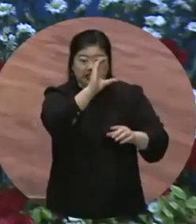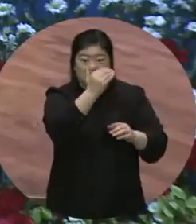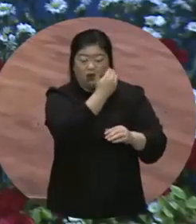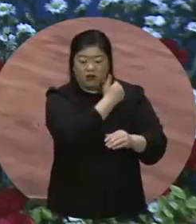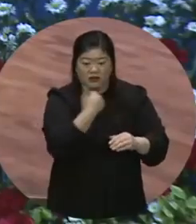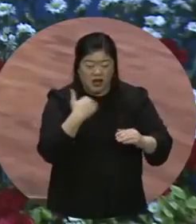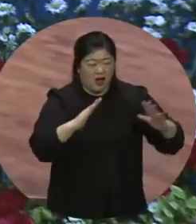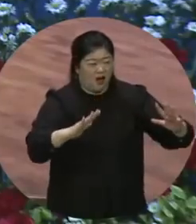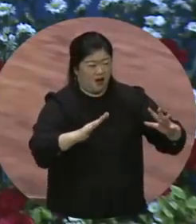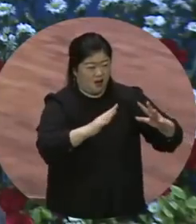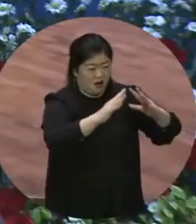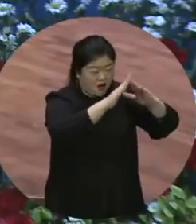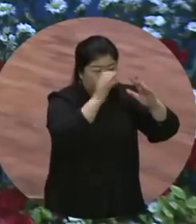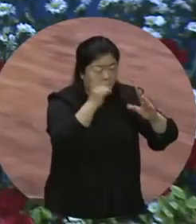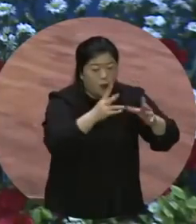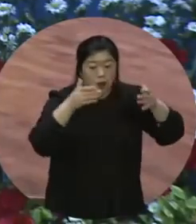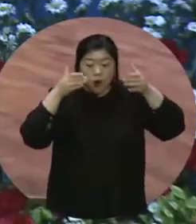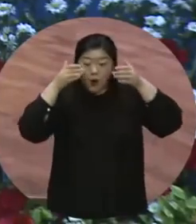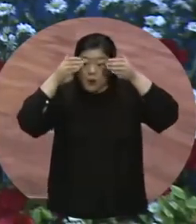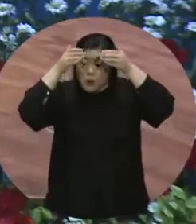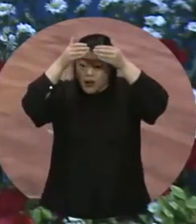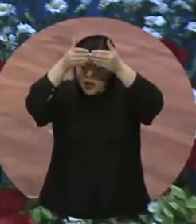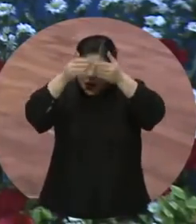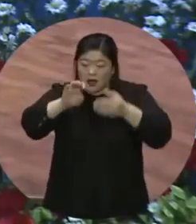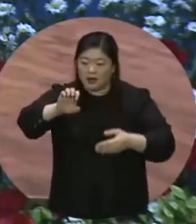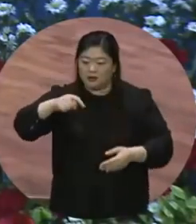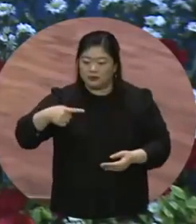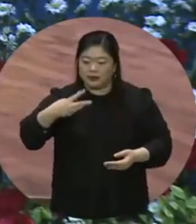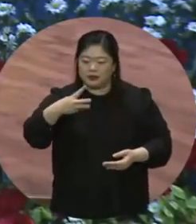영향을 미친 분이 교황 프란시스코예요.